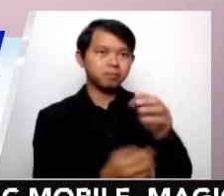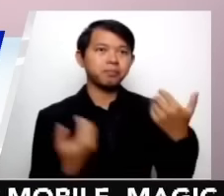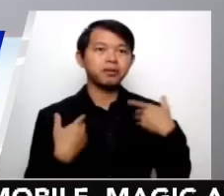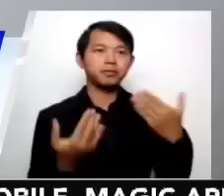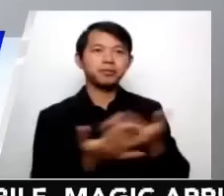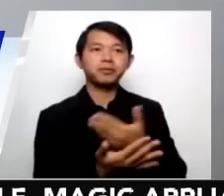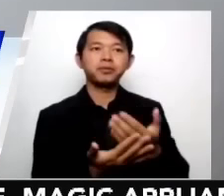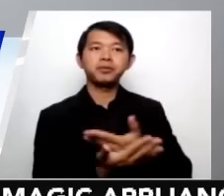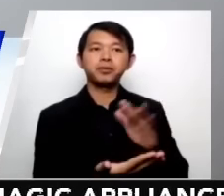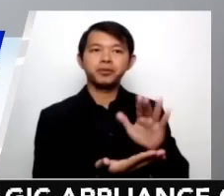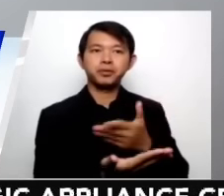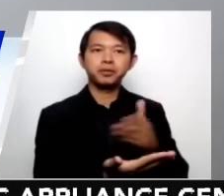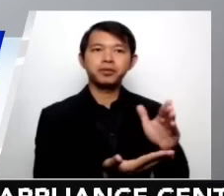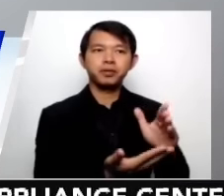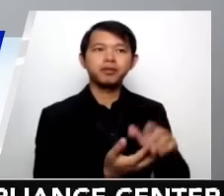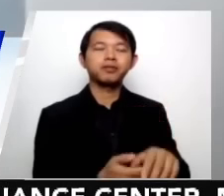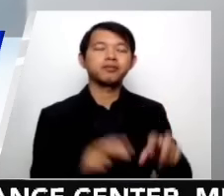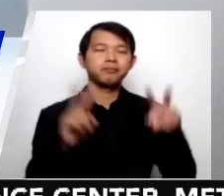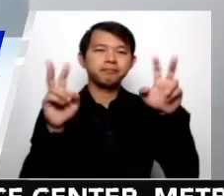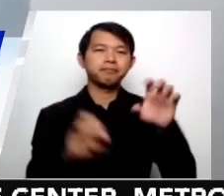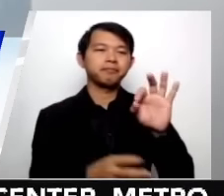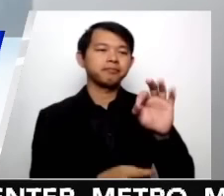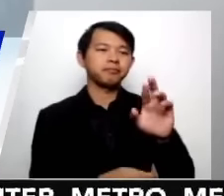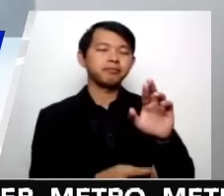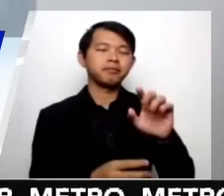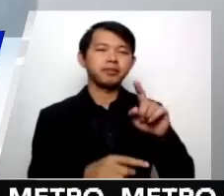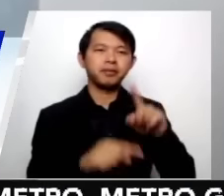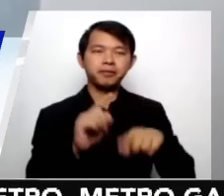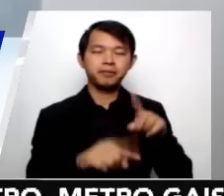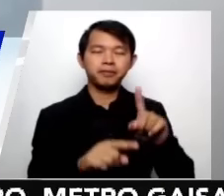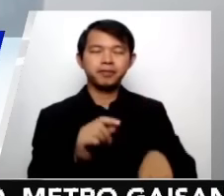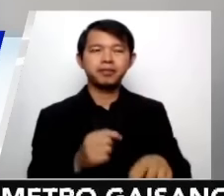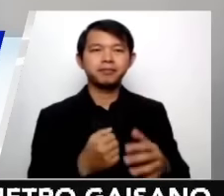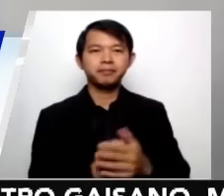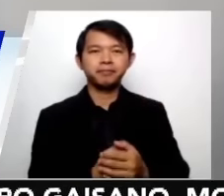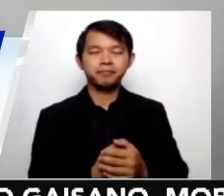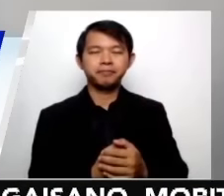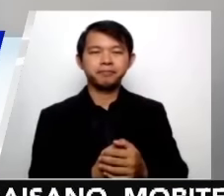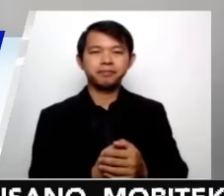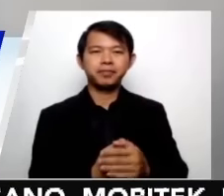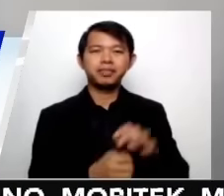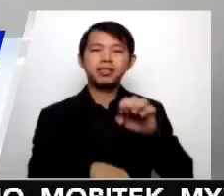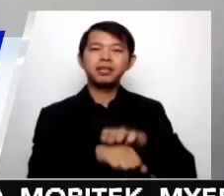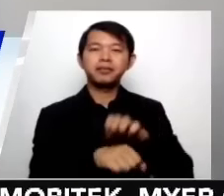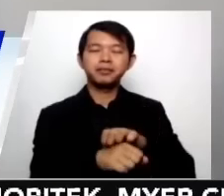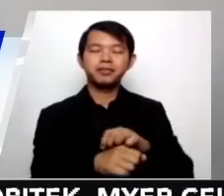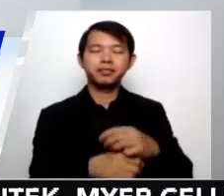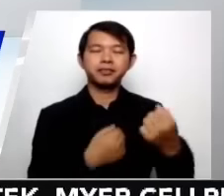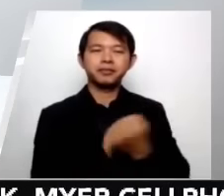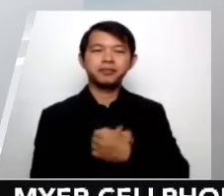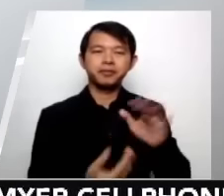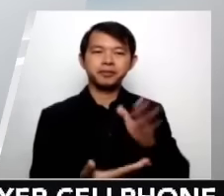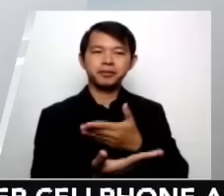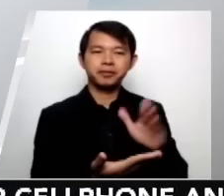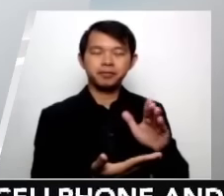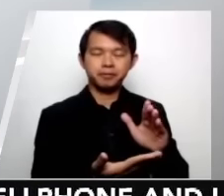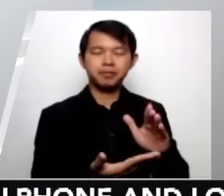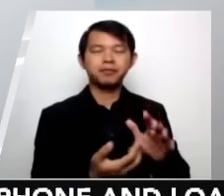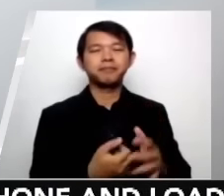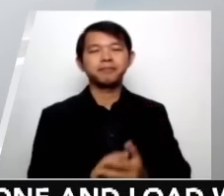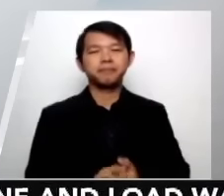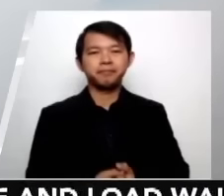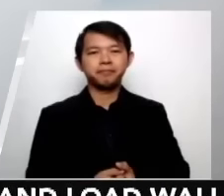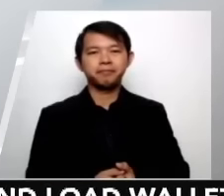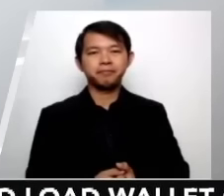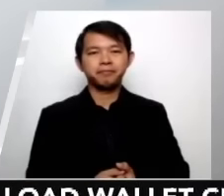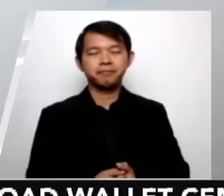Friends. Sa announcement sa Weverse, isa itong English love song na pop soul R&B genre. Aubrey Carampel,